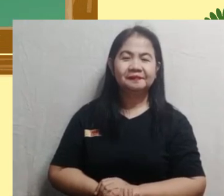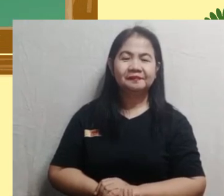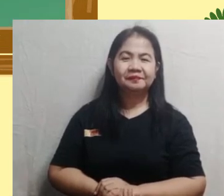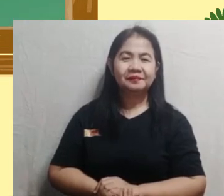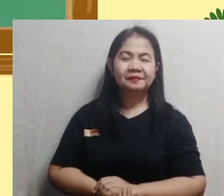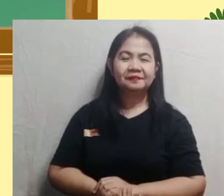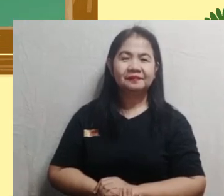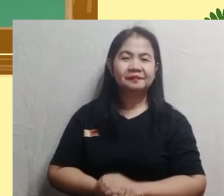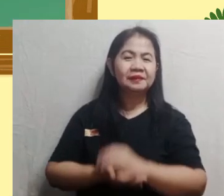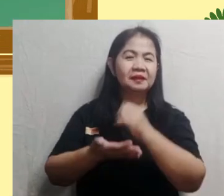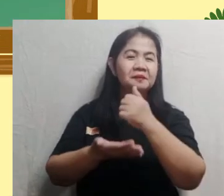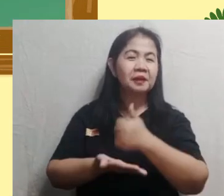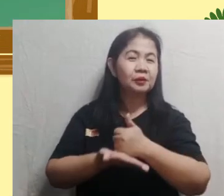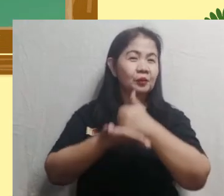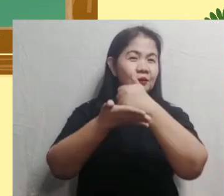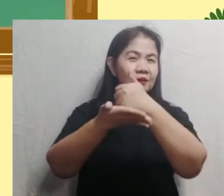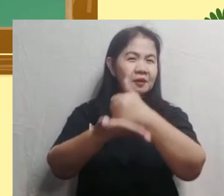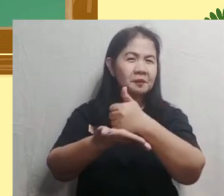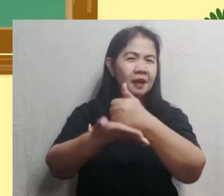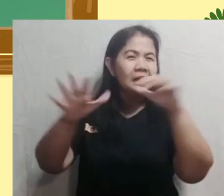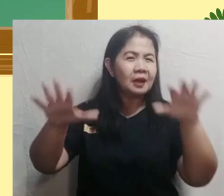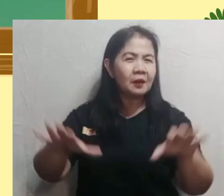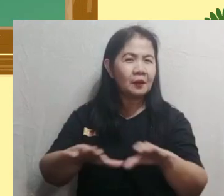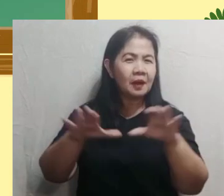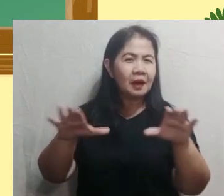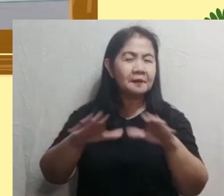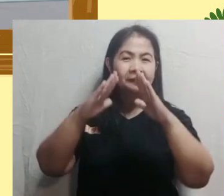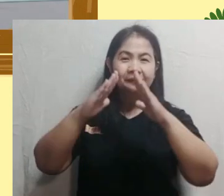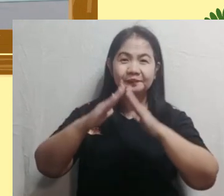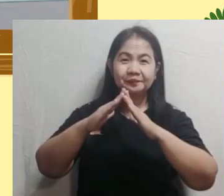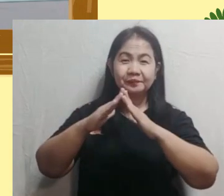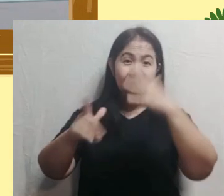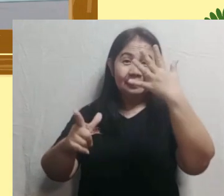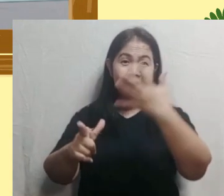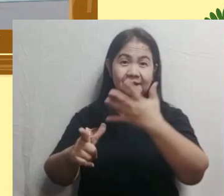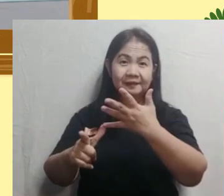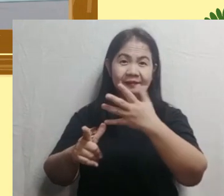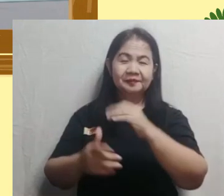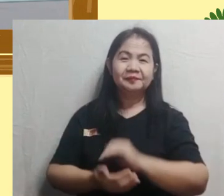pagtulong sa mga gawaing bahay. Ikalima,